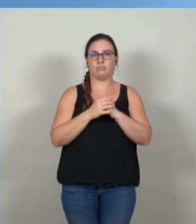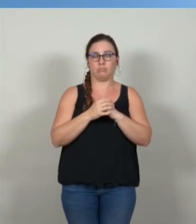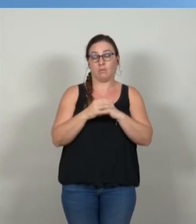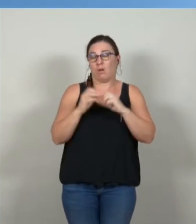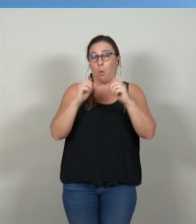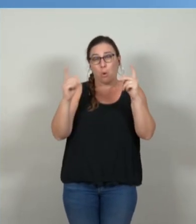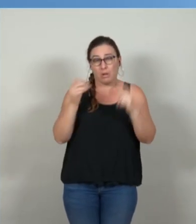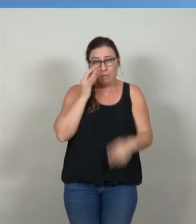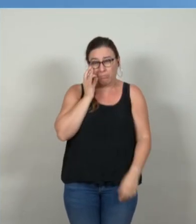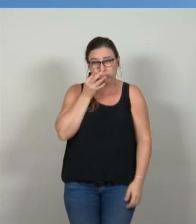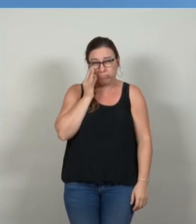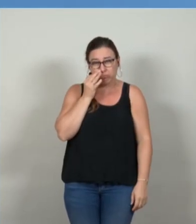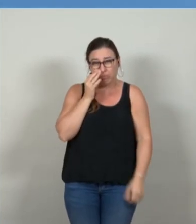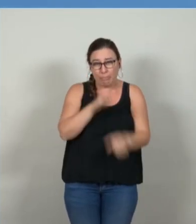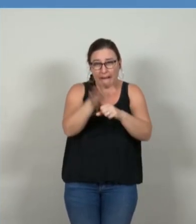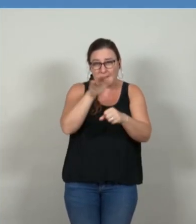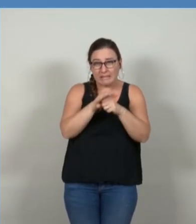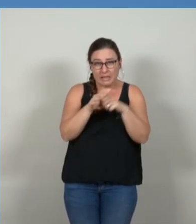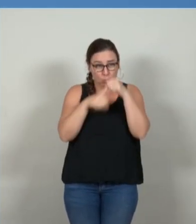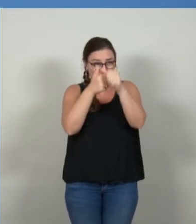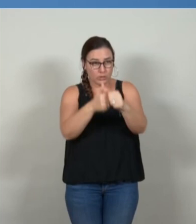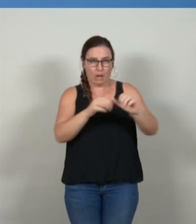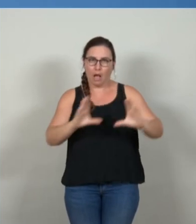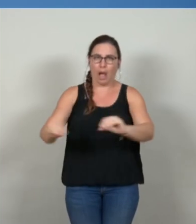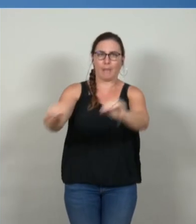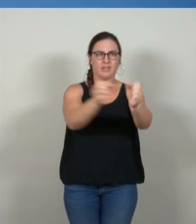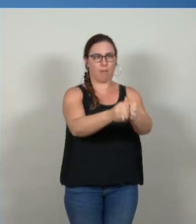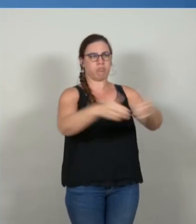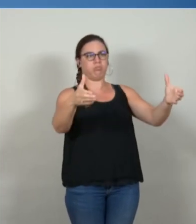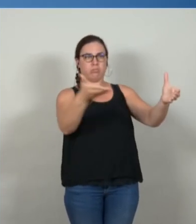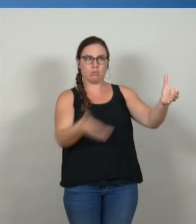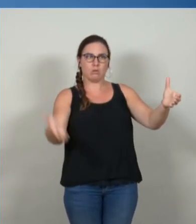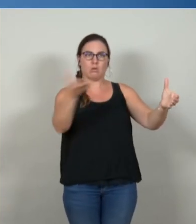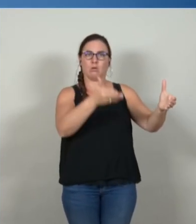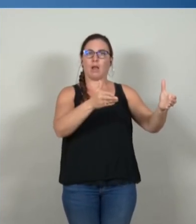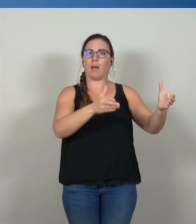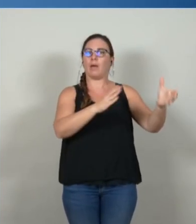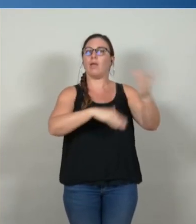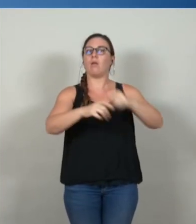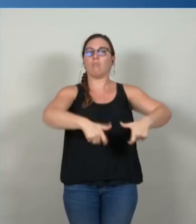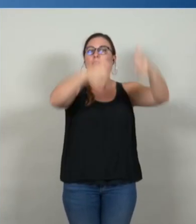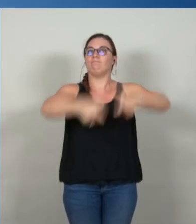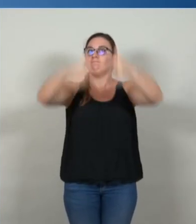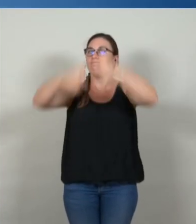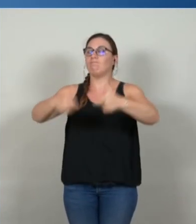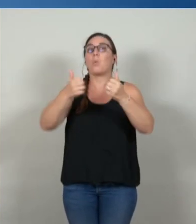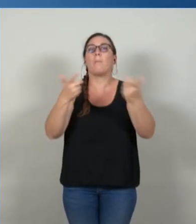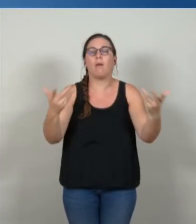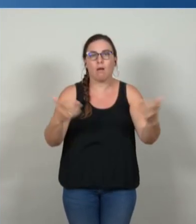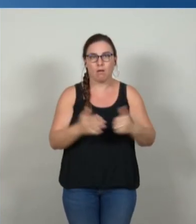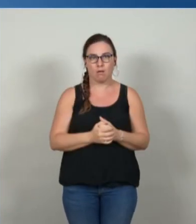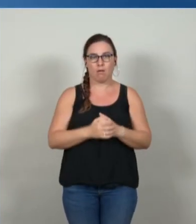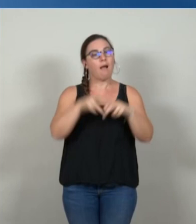me paraît très faible par rapport au nombre d'habitants que vous allez installer sur ces sites si vous vouliez installer de